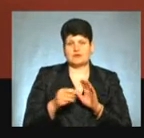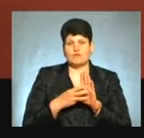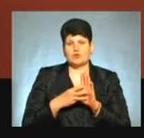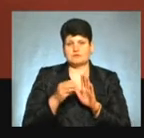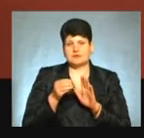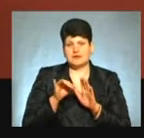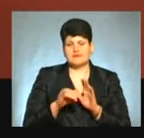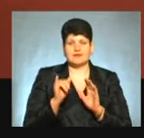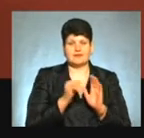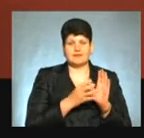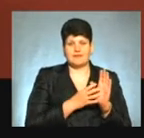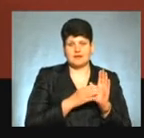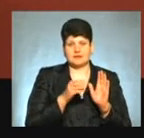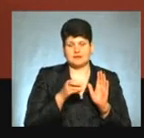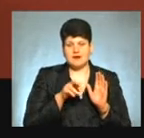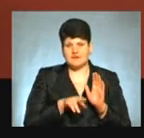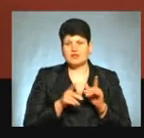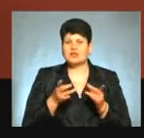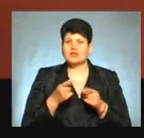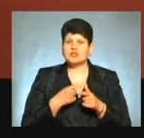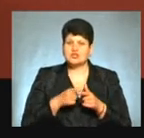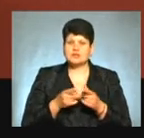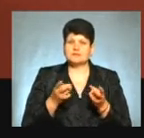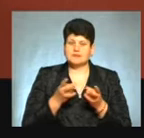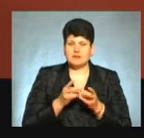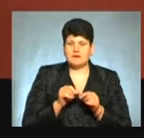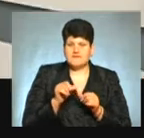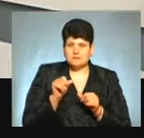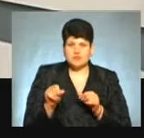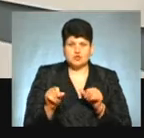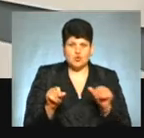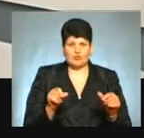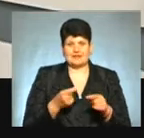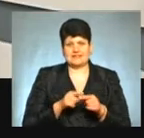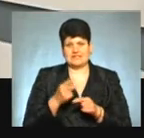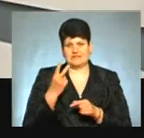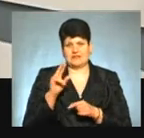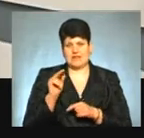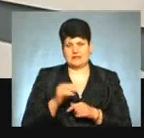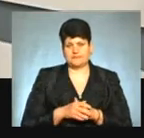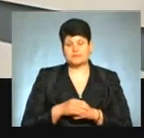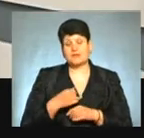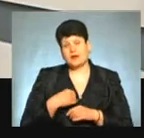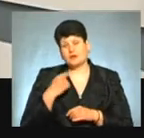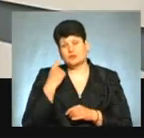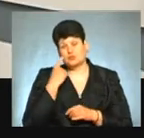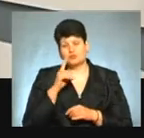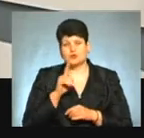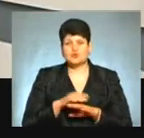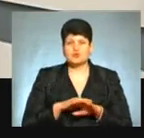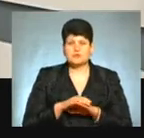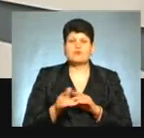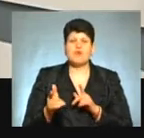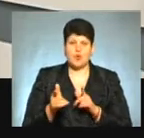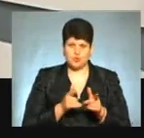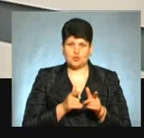травня та 9 травня? І чи варто все ж таки відмежовувати ці дві дати? Я би думаю, що суспільство